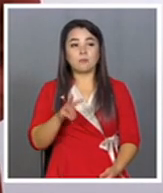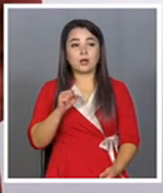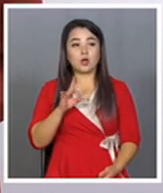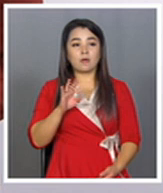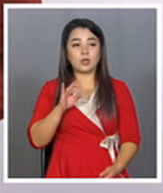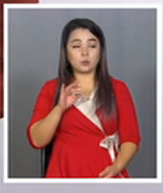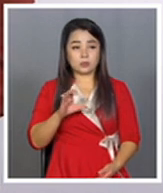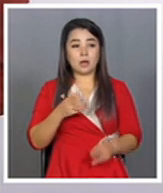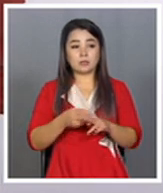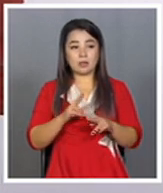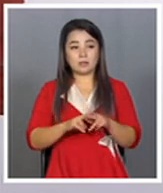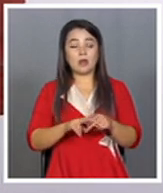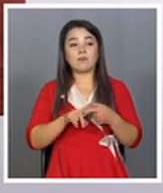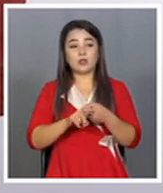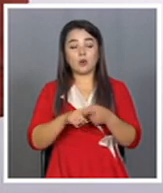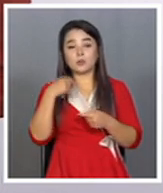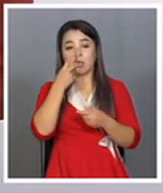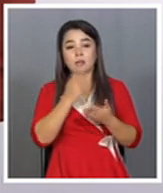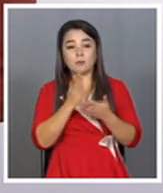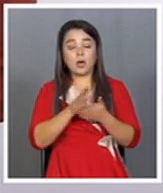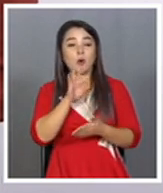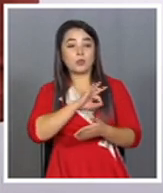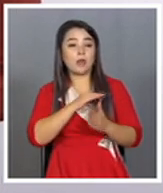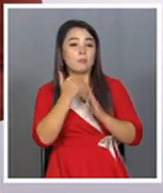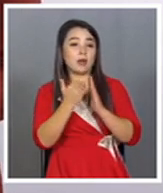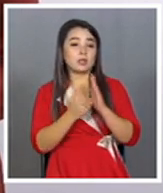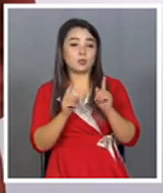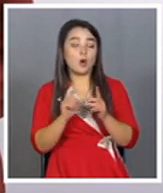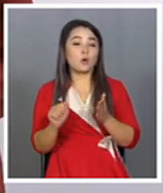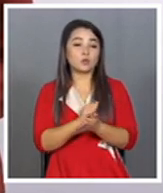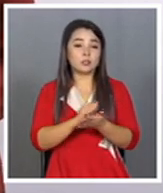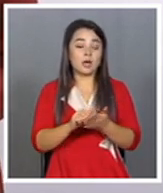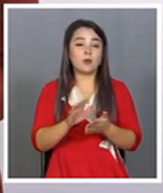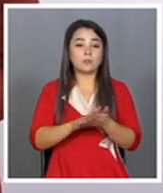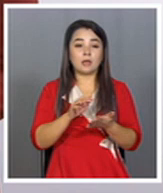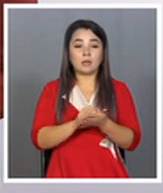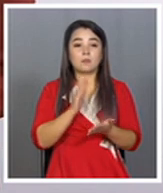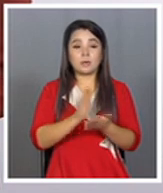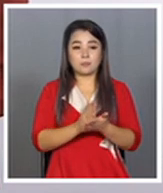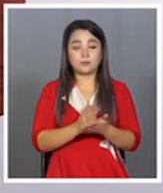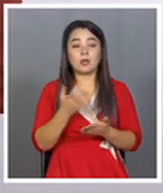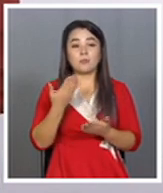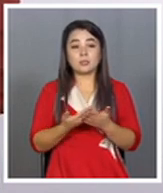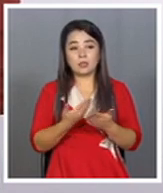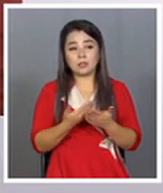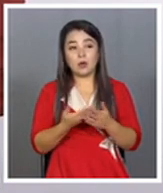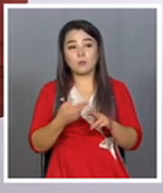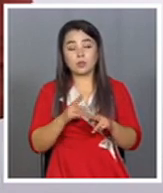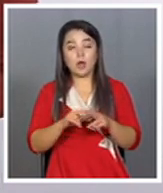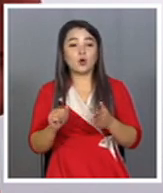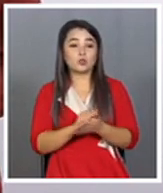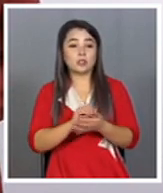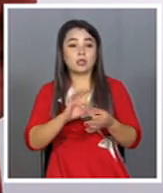Макровирустар. Вирустың бұл түрі қолданбалы бағдарламадағы құжаттарды білдіреді. Мысалы, мұндай